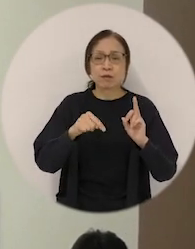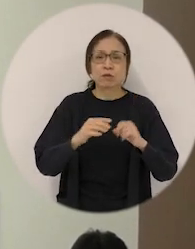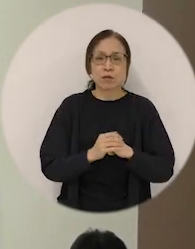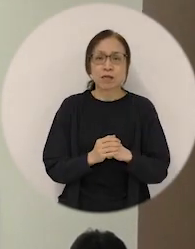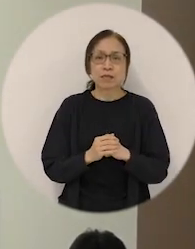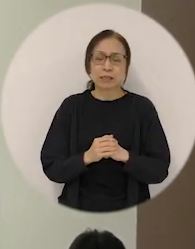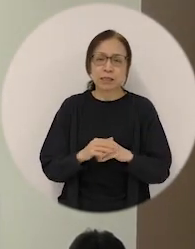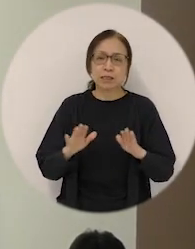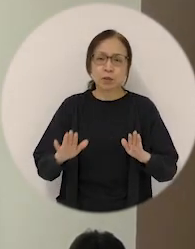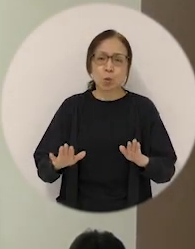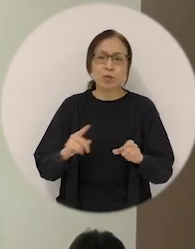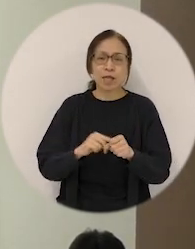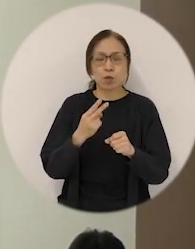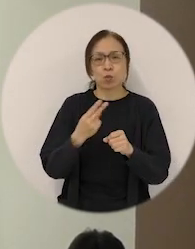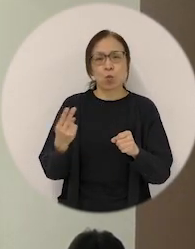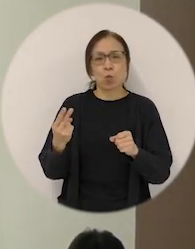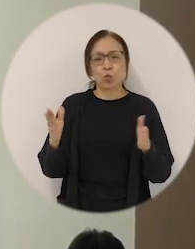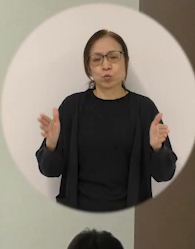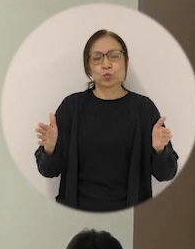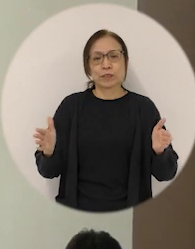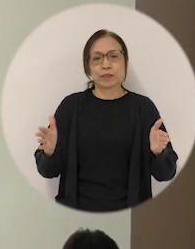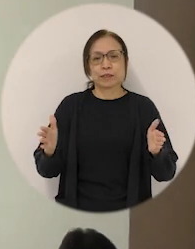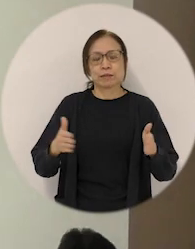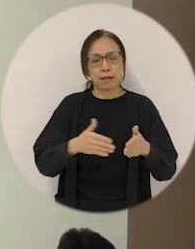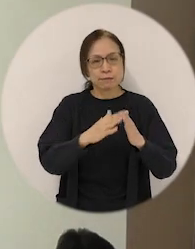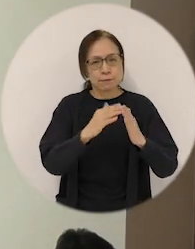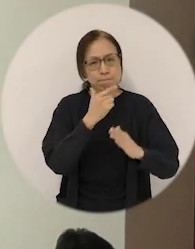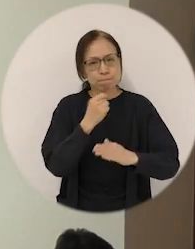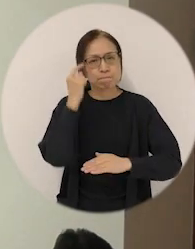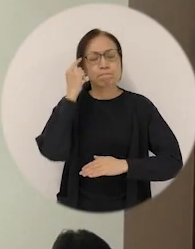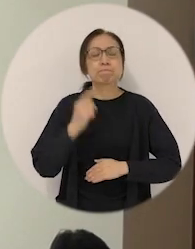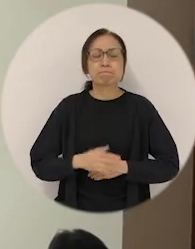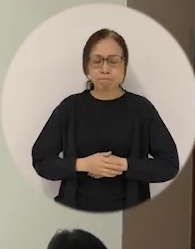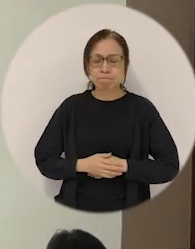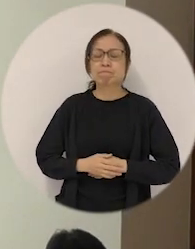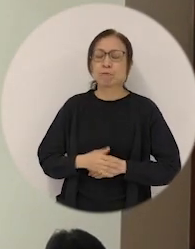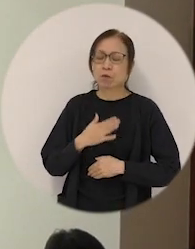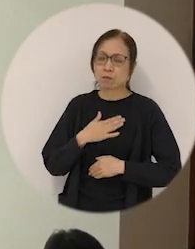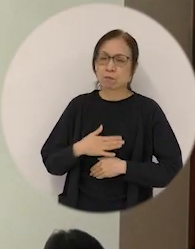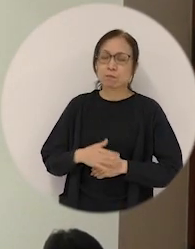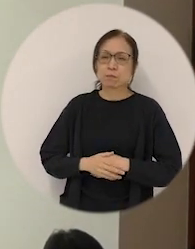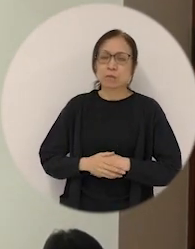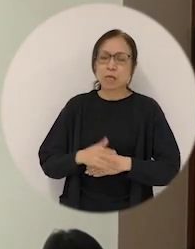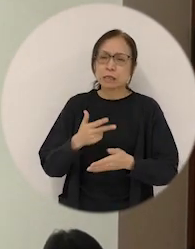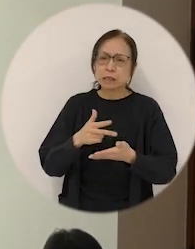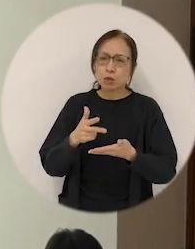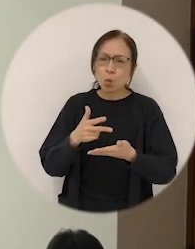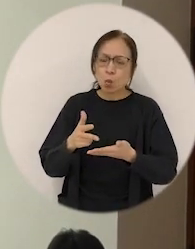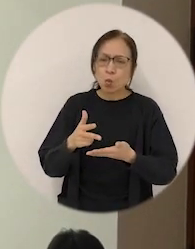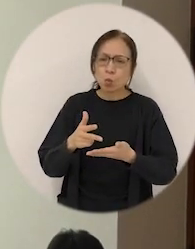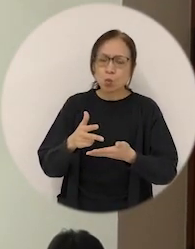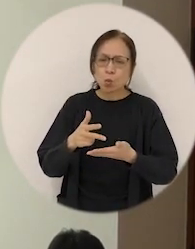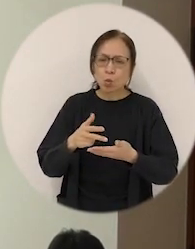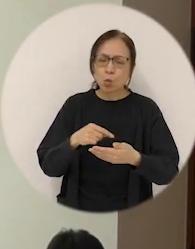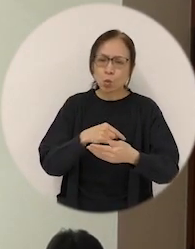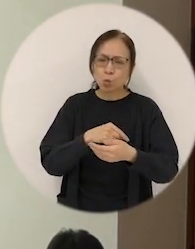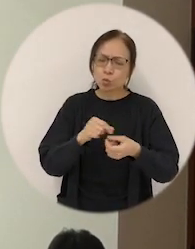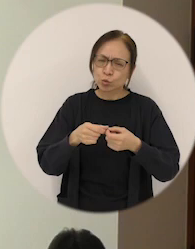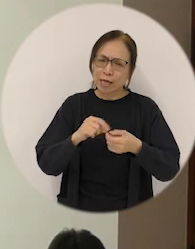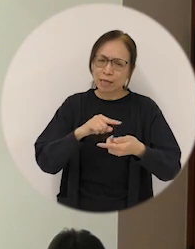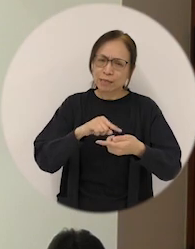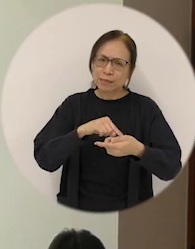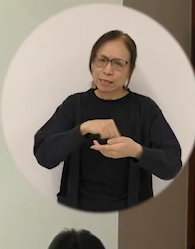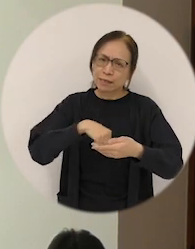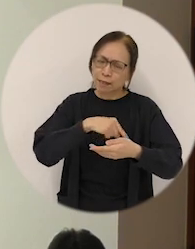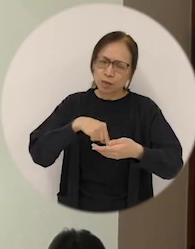。 ありがとうございます。あのこの資料とかあのそういったものの具体的な内容というのはございますでしょ